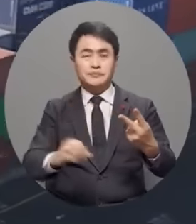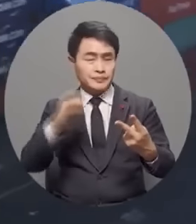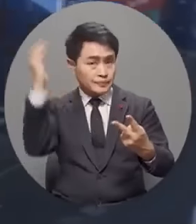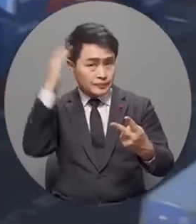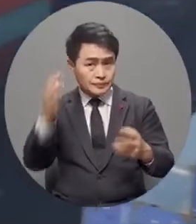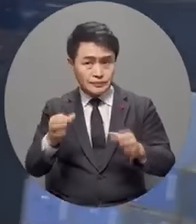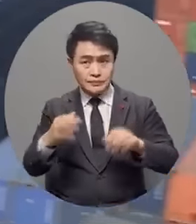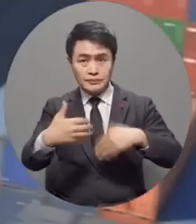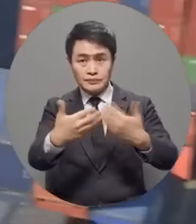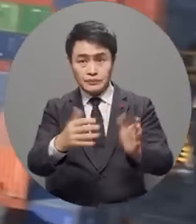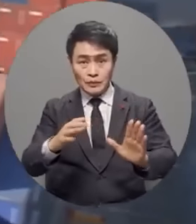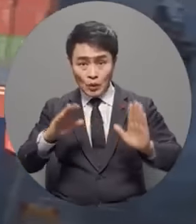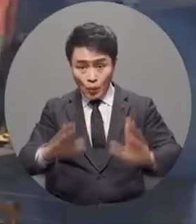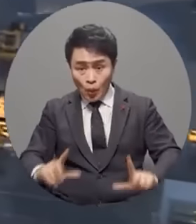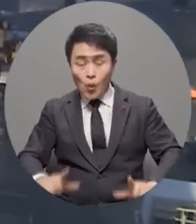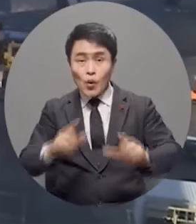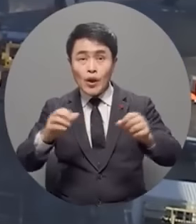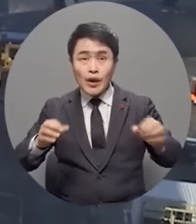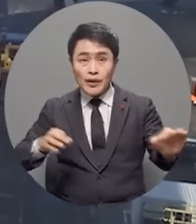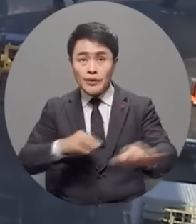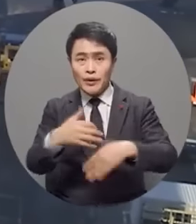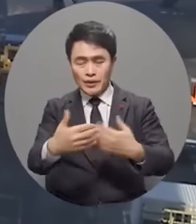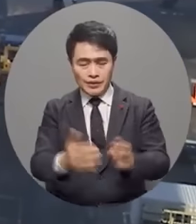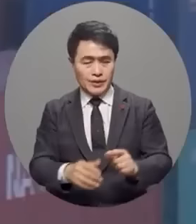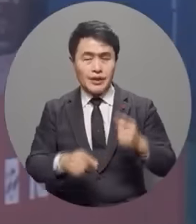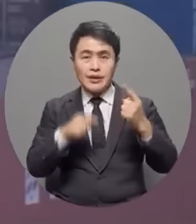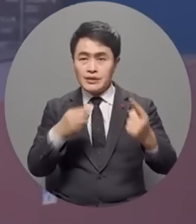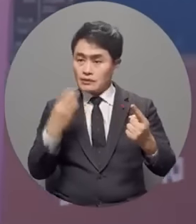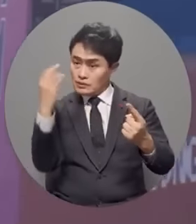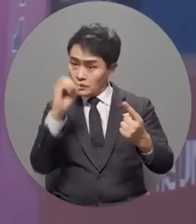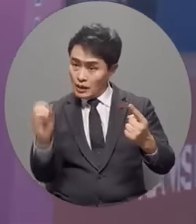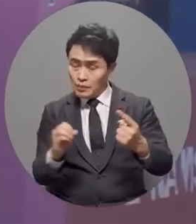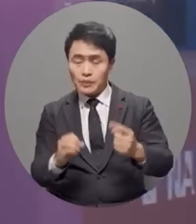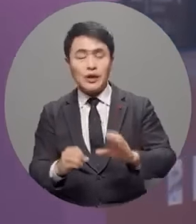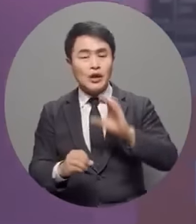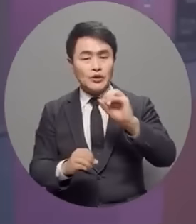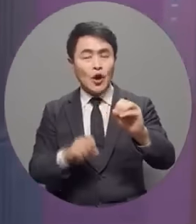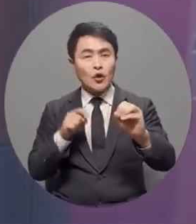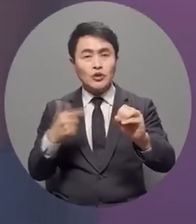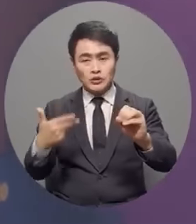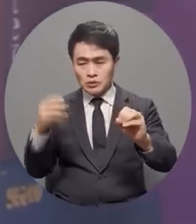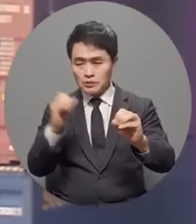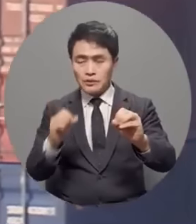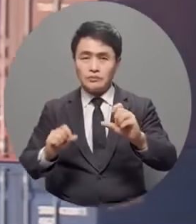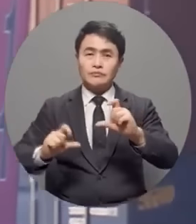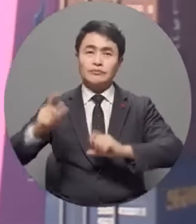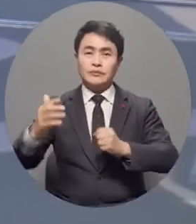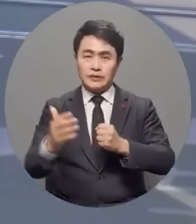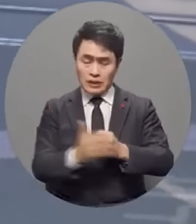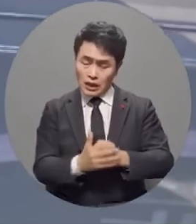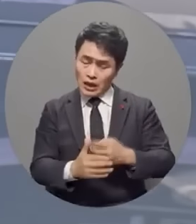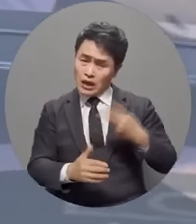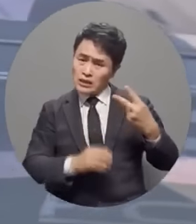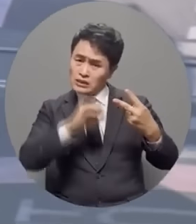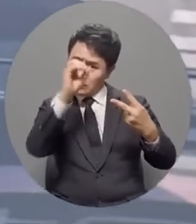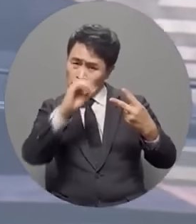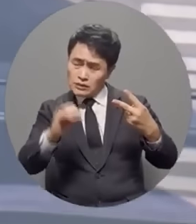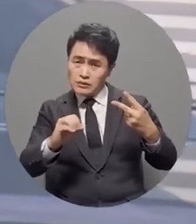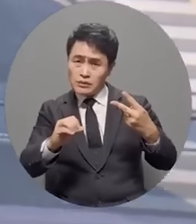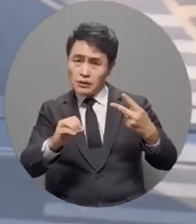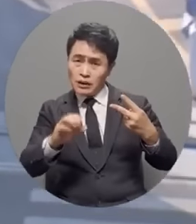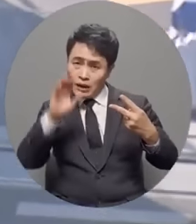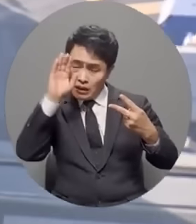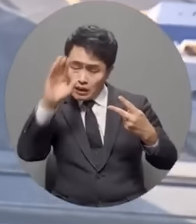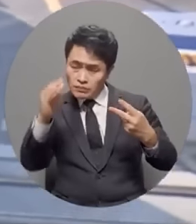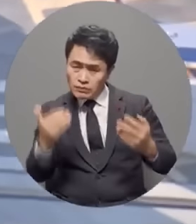한국은행이 내놓은 올해 경제 성장률 전망치 1.3%보다는 0.7%포인트 높지만 2% 안팎인 잠재